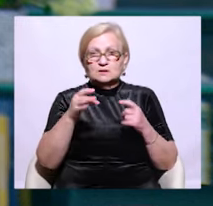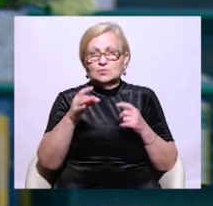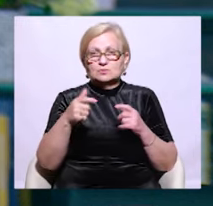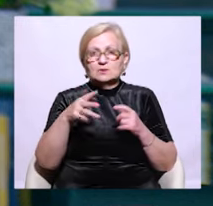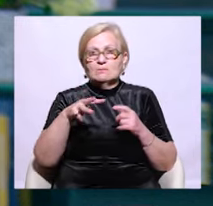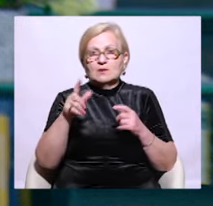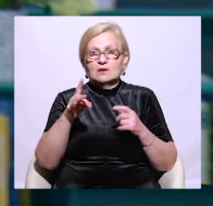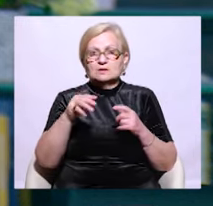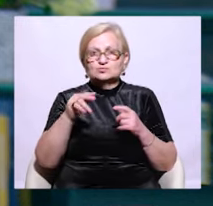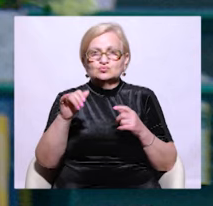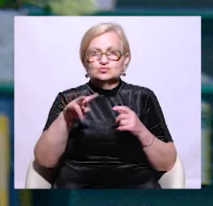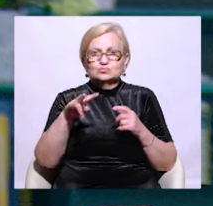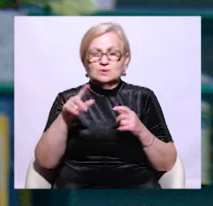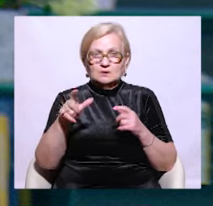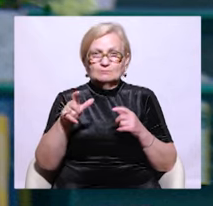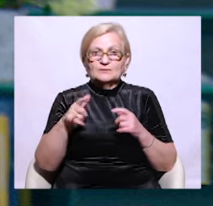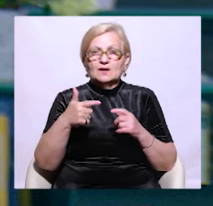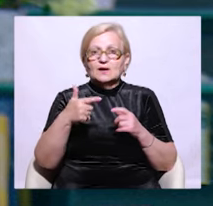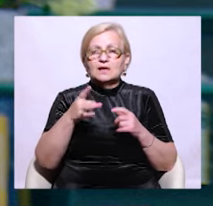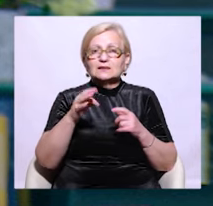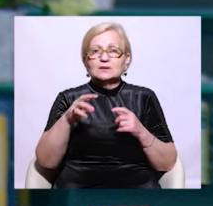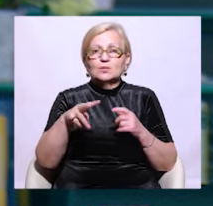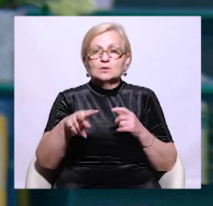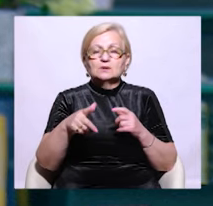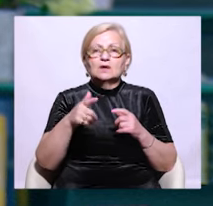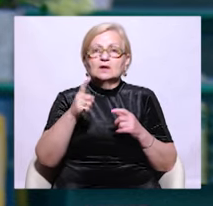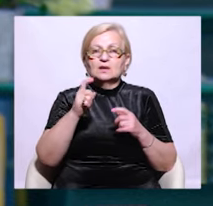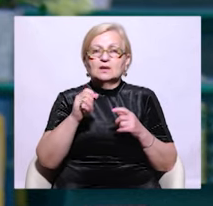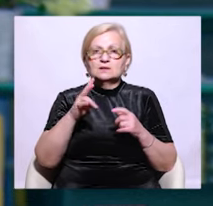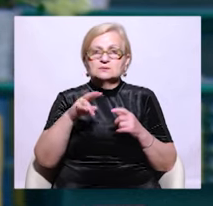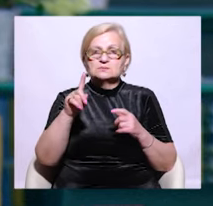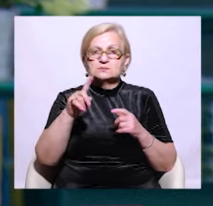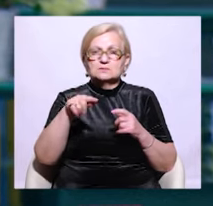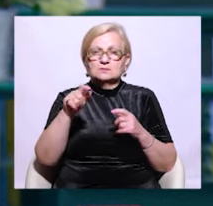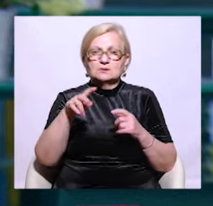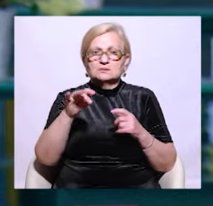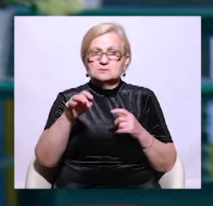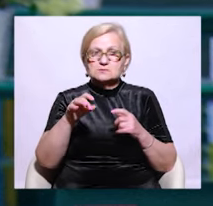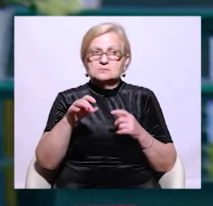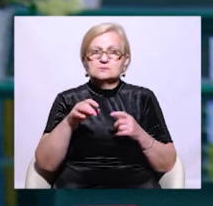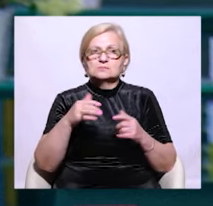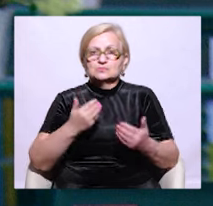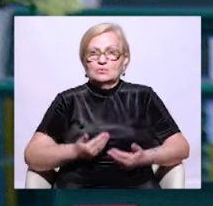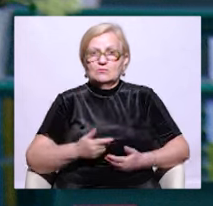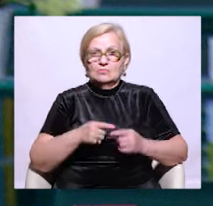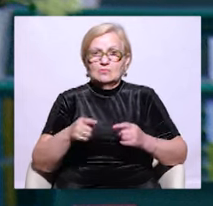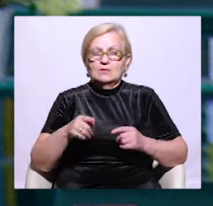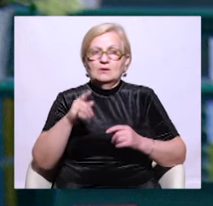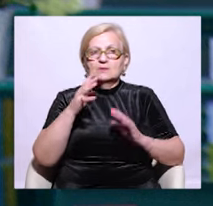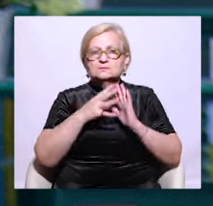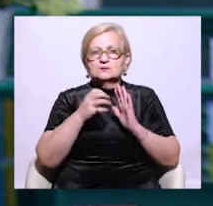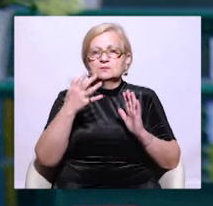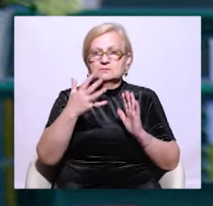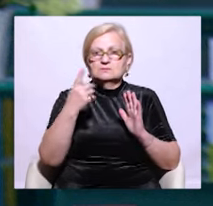მერჩულეს გრიგოლ ხანძთელის ცხოვრებას. ეს ტექსტი დაწერილია 951